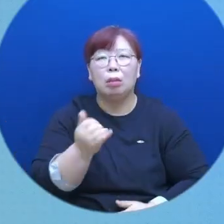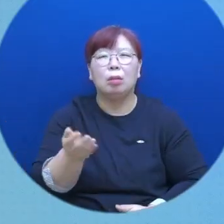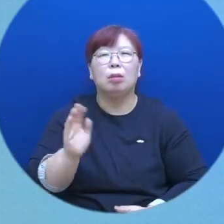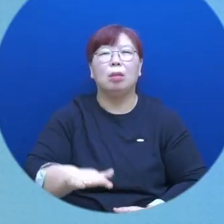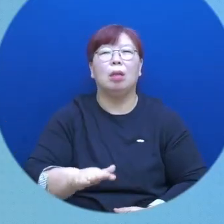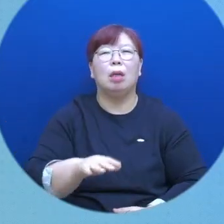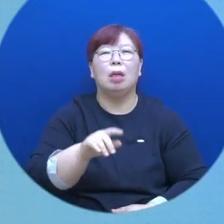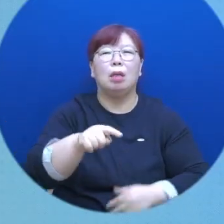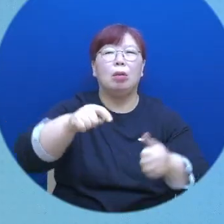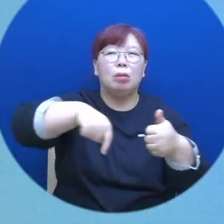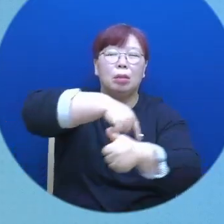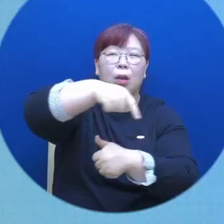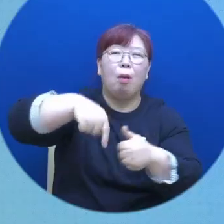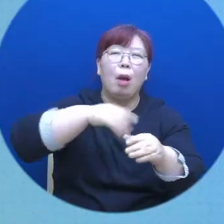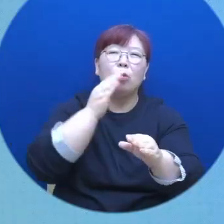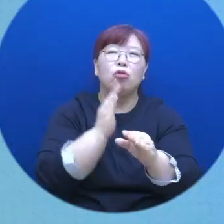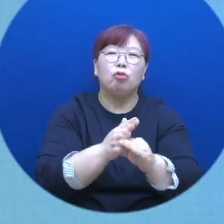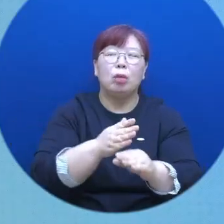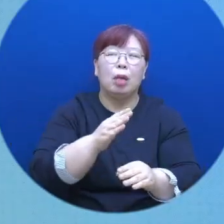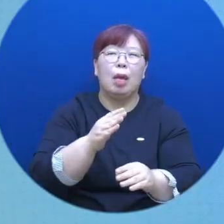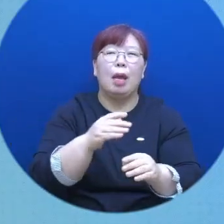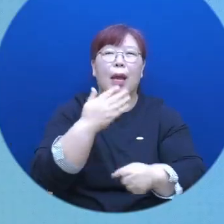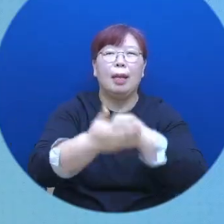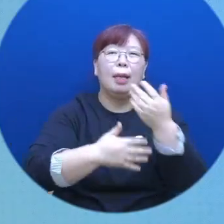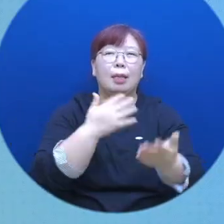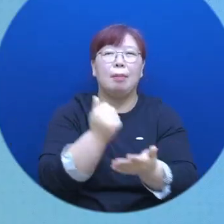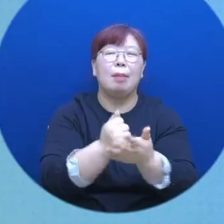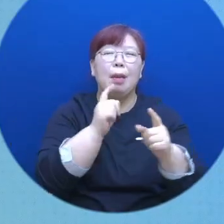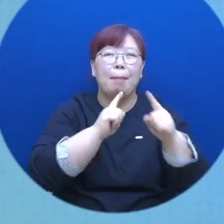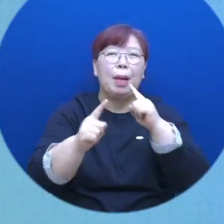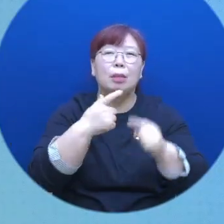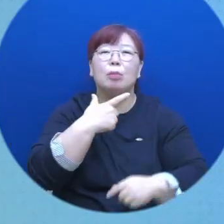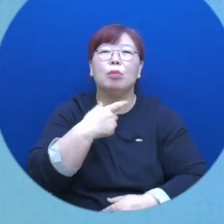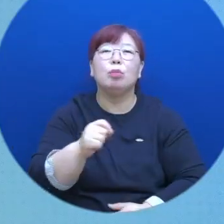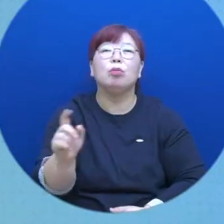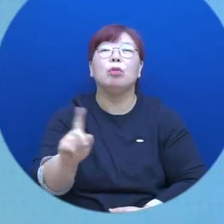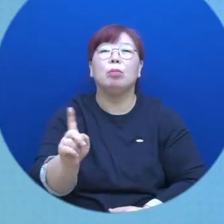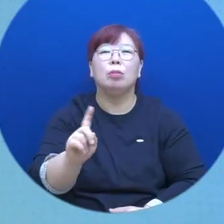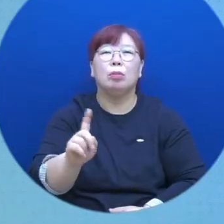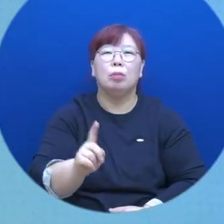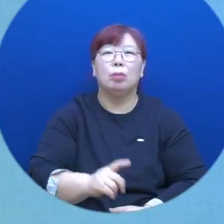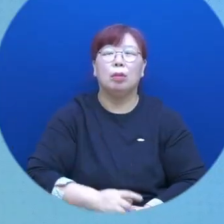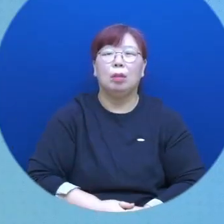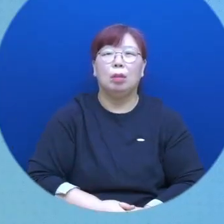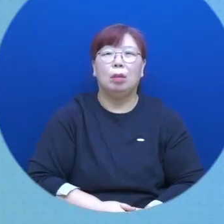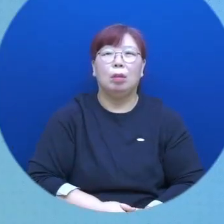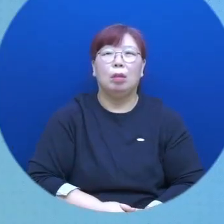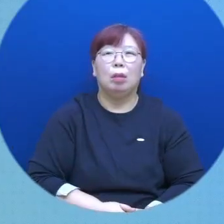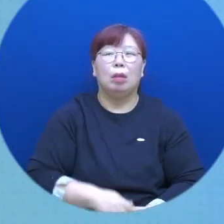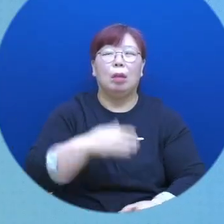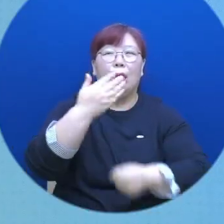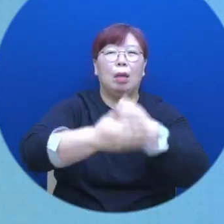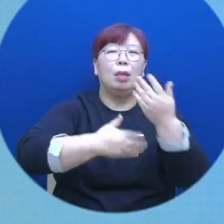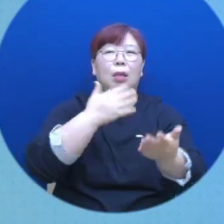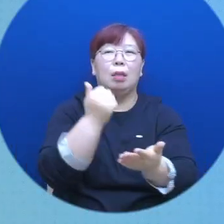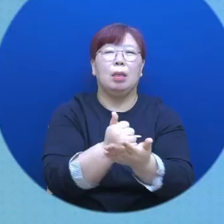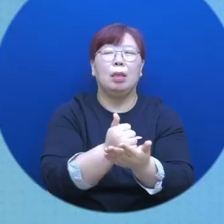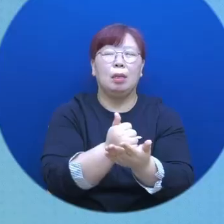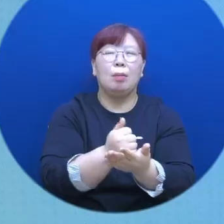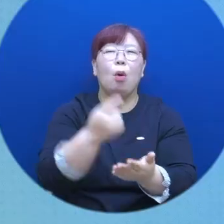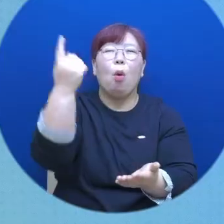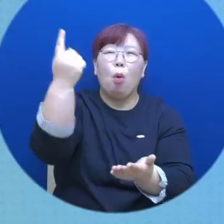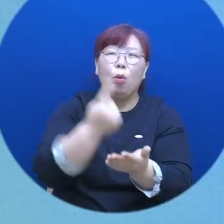우리에게 이런 현실에서 말씀해 주고 싶은 하나님의 음성이 무엇입니까? 천부여 의지없어서